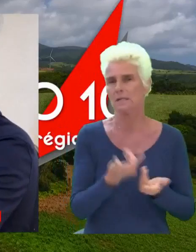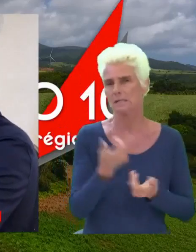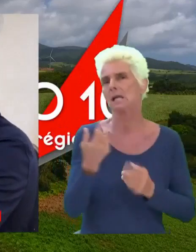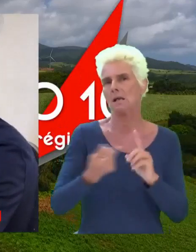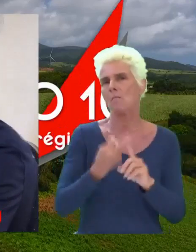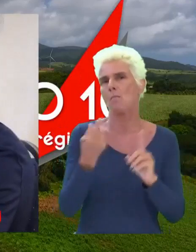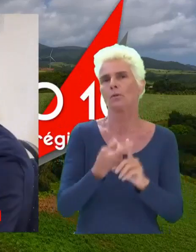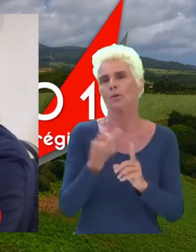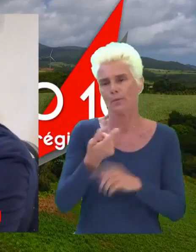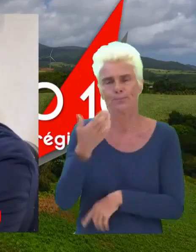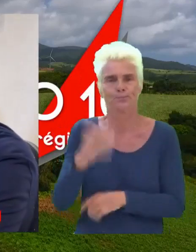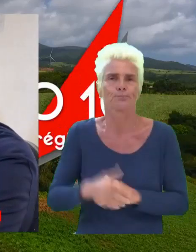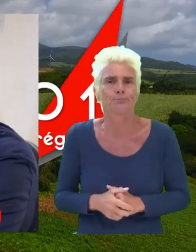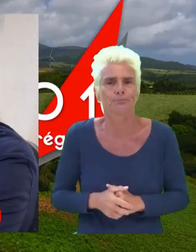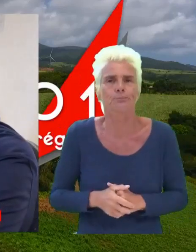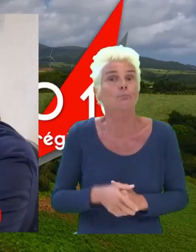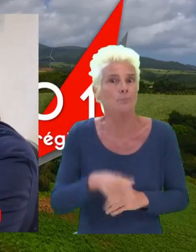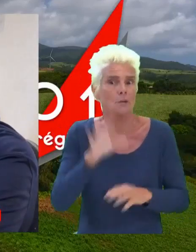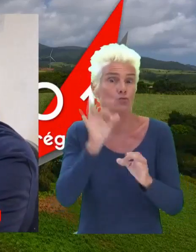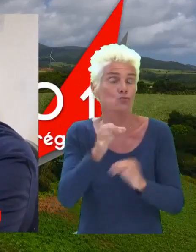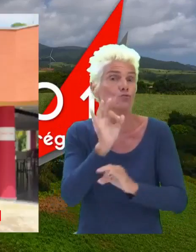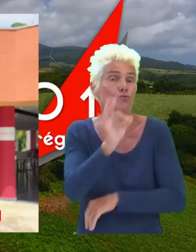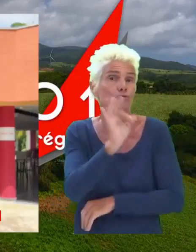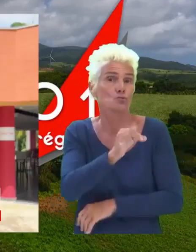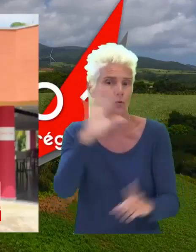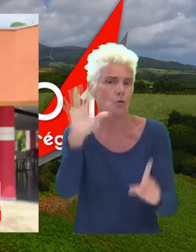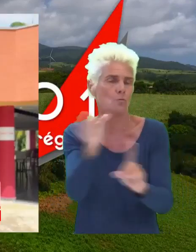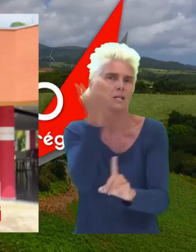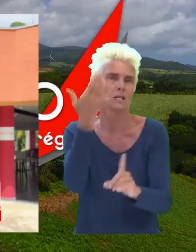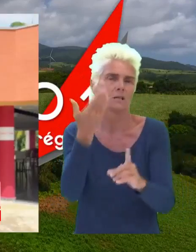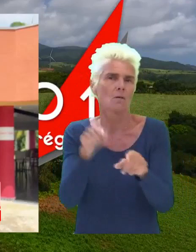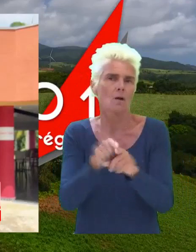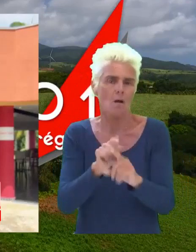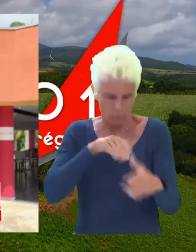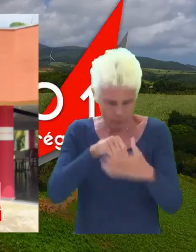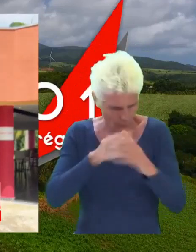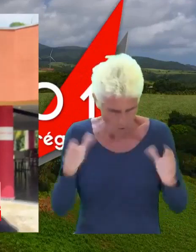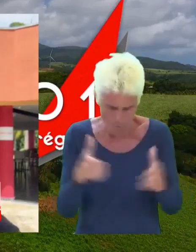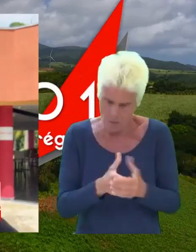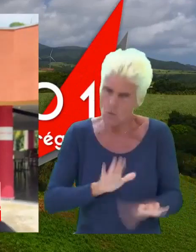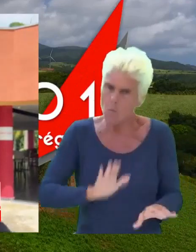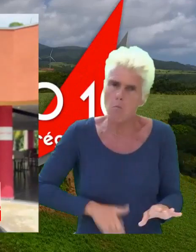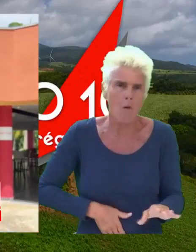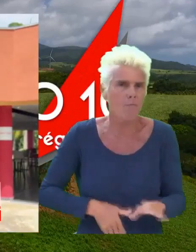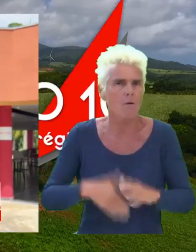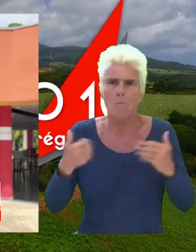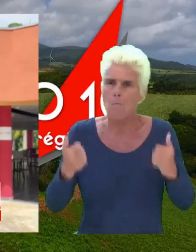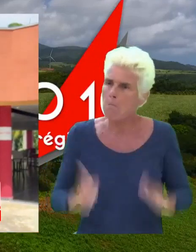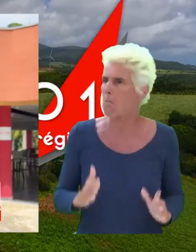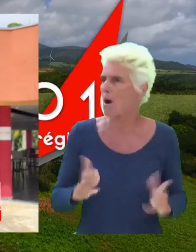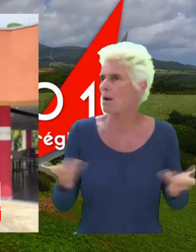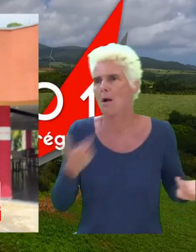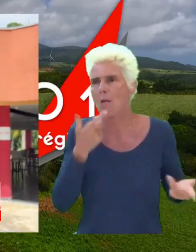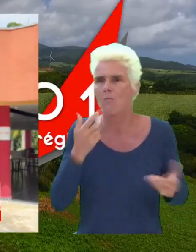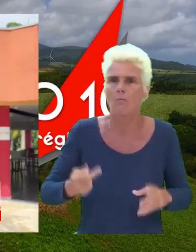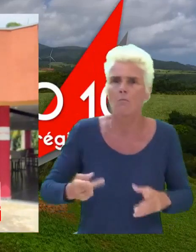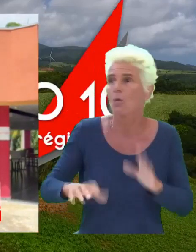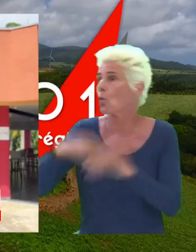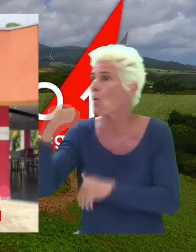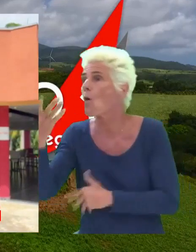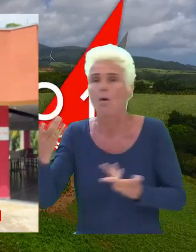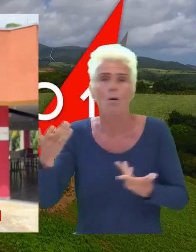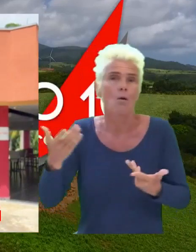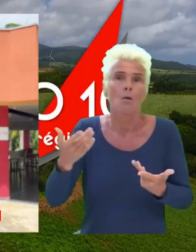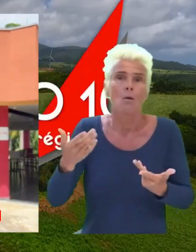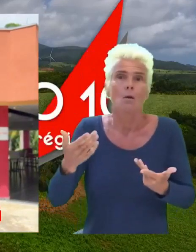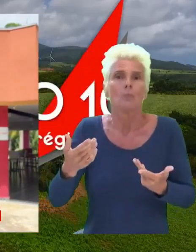coridf oui ou c'est vraiment objectif qui repartent avec un bagage supplémentaire ils en prendront plus ou moins une